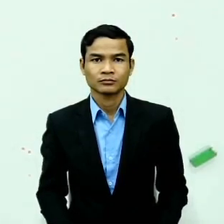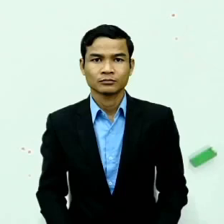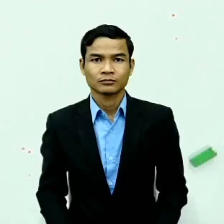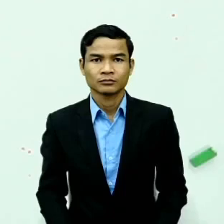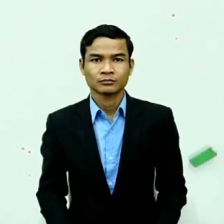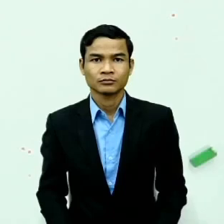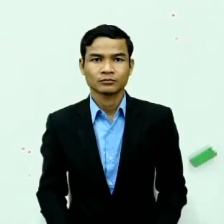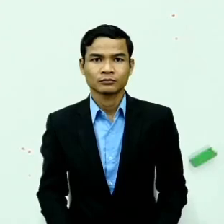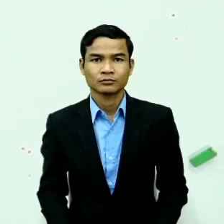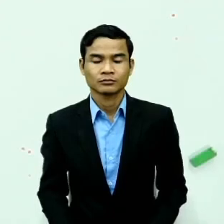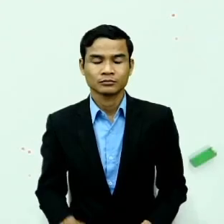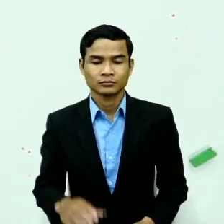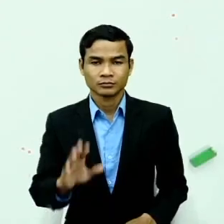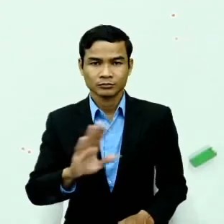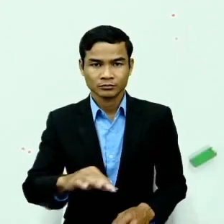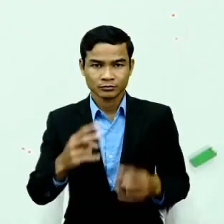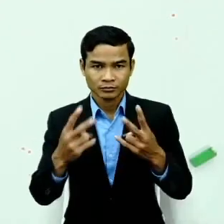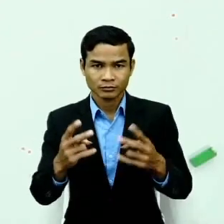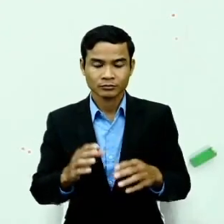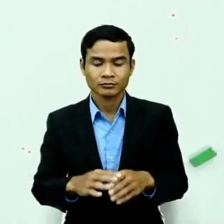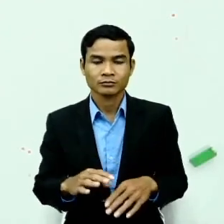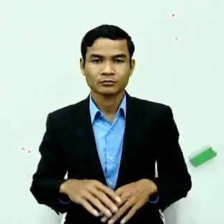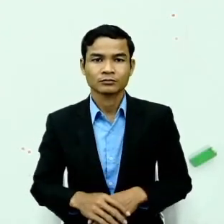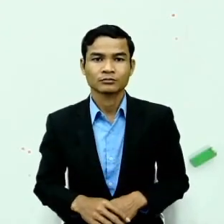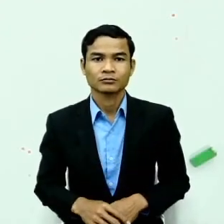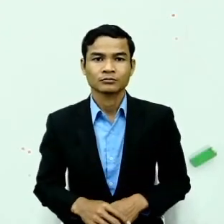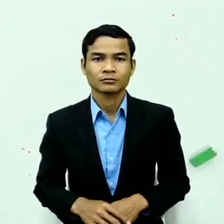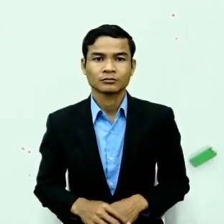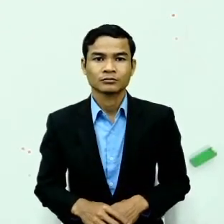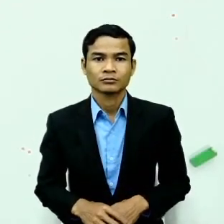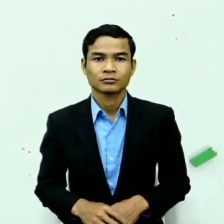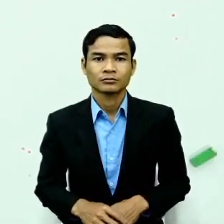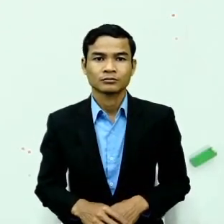Chà là con mưa là bà rồi bà dơ nó con chà